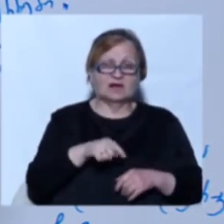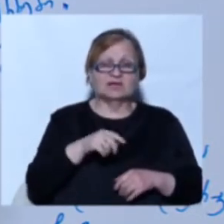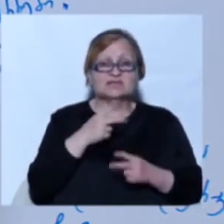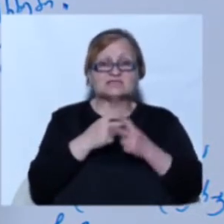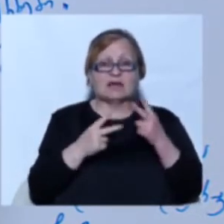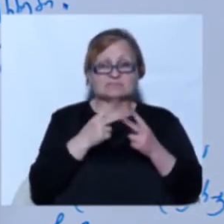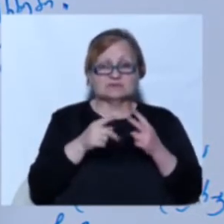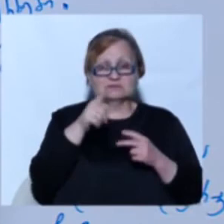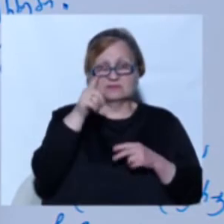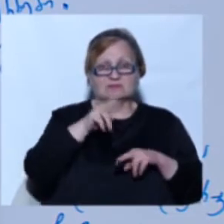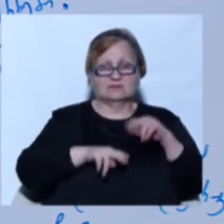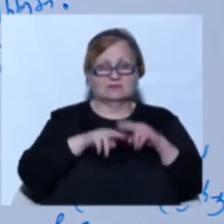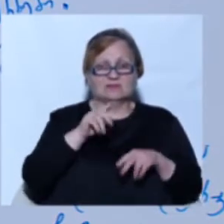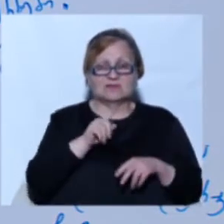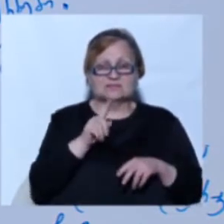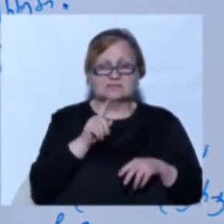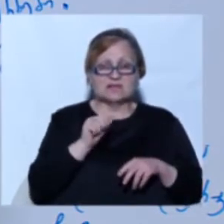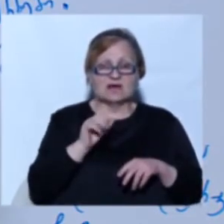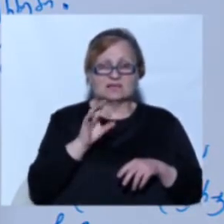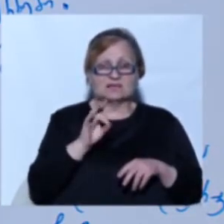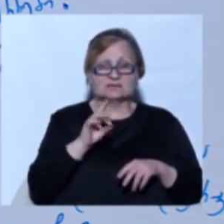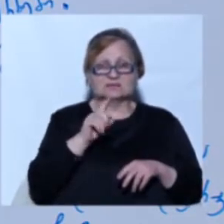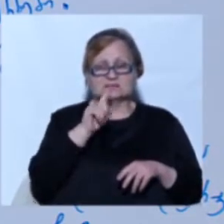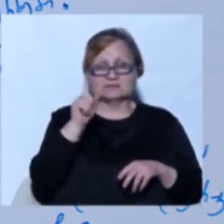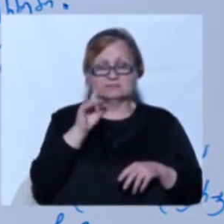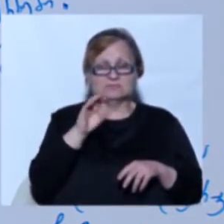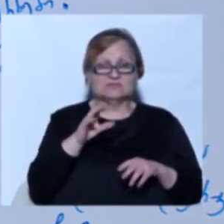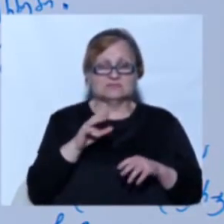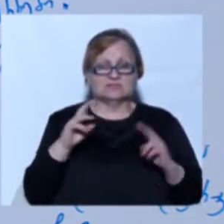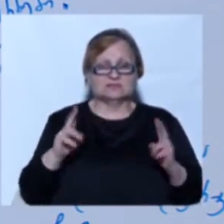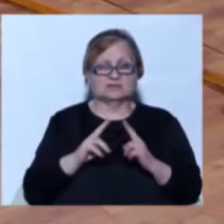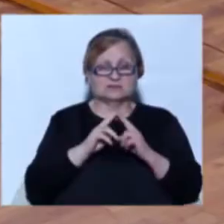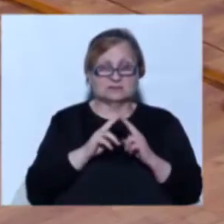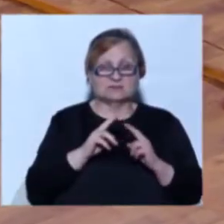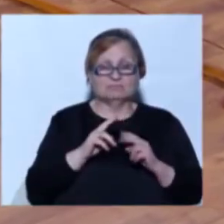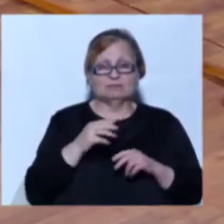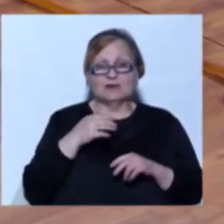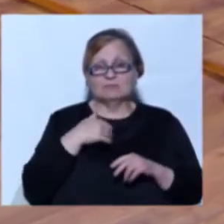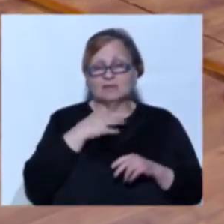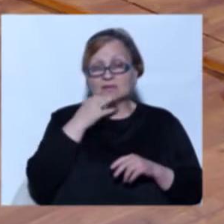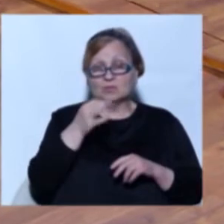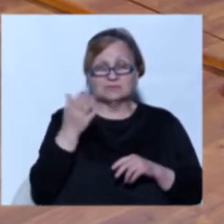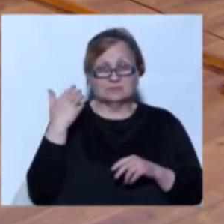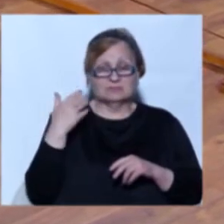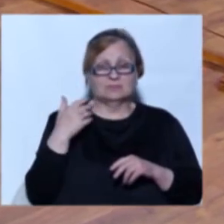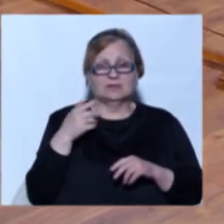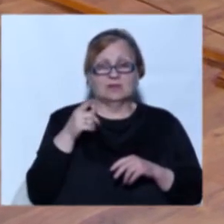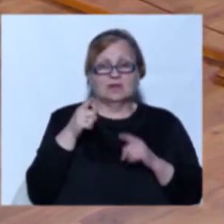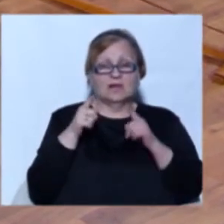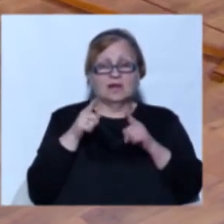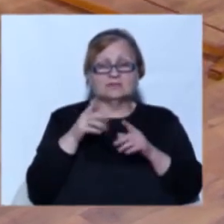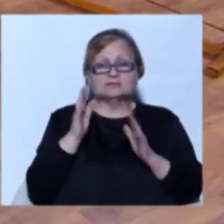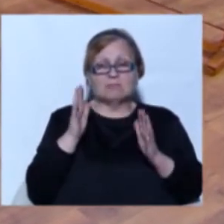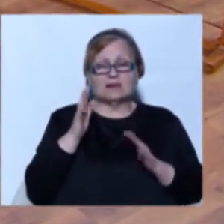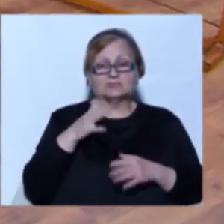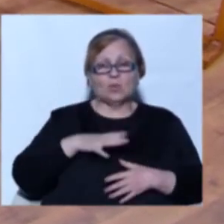სამცხე-ჯავახეთში აგებული ზარზმის ტაძრით. Მაგრამ წეღან მიმართვის შესახებ გეუბნებოდით და იცით, ის მხოლოდ ქართულ ცას